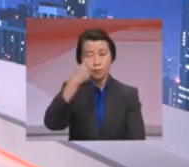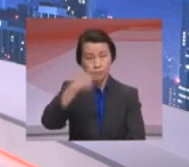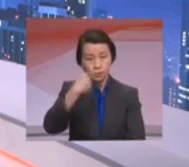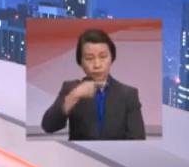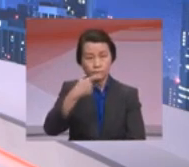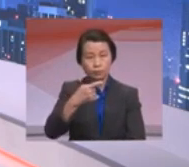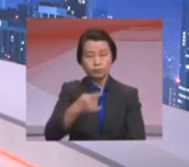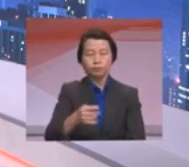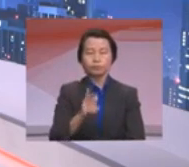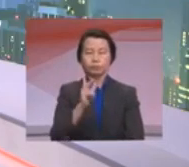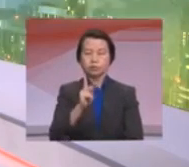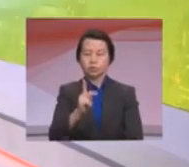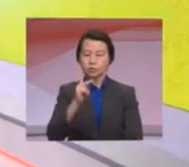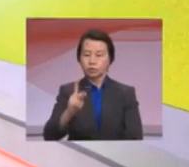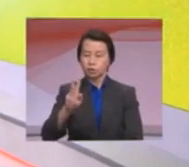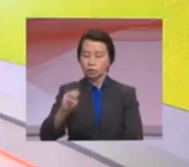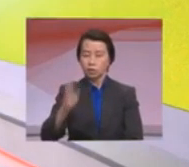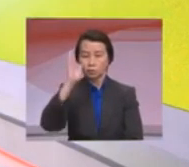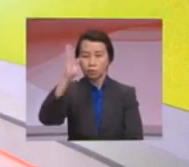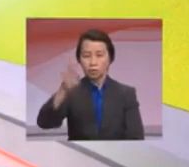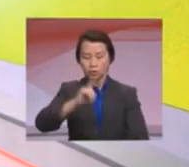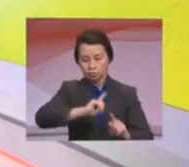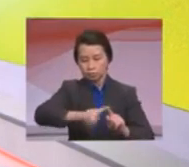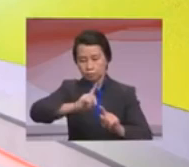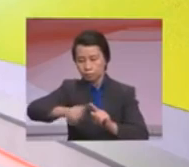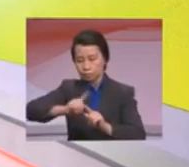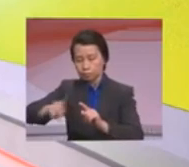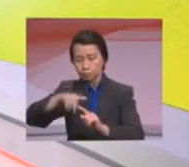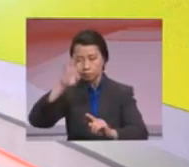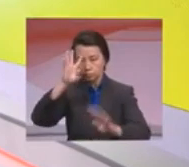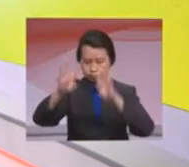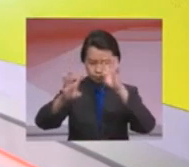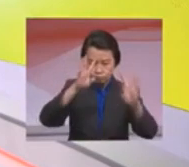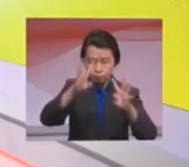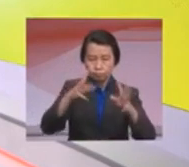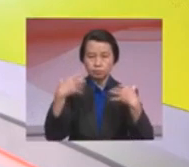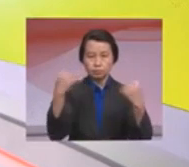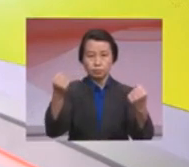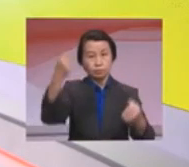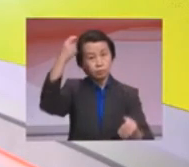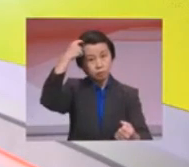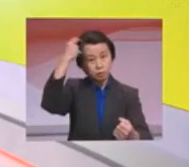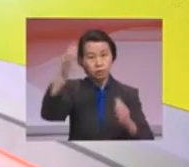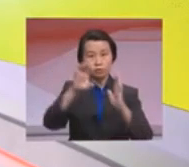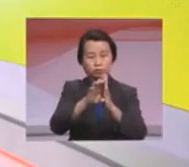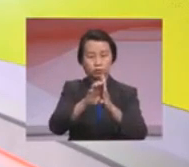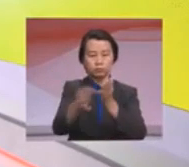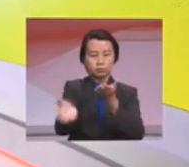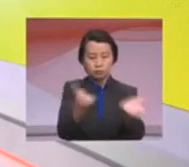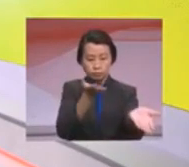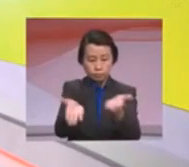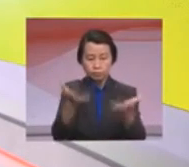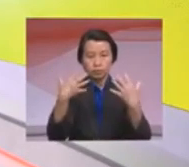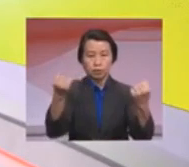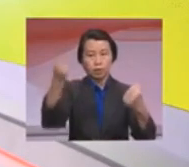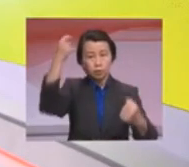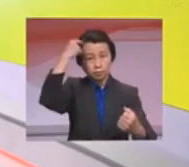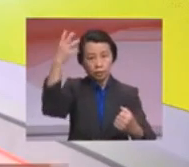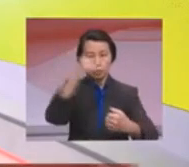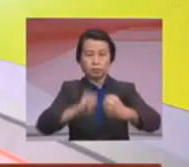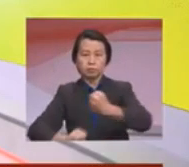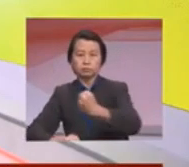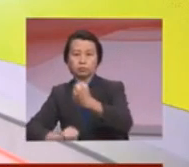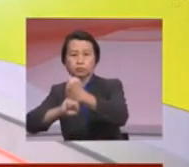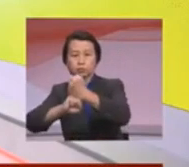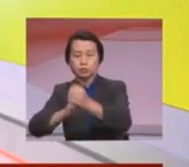berkata, Kementerian Kesihatan akan mempelbagaikan inisiatif kesihatan mental, antaranya perkhidmatan kesihatan mental dan